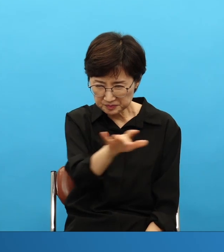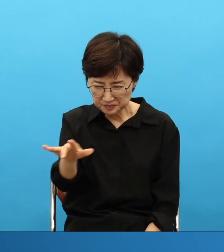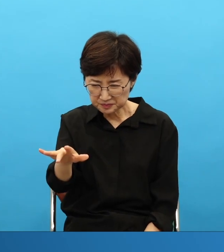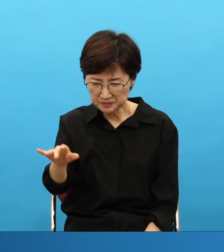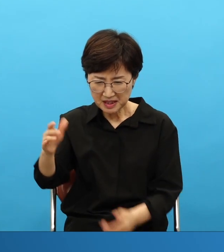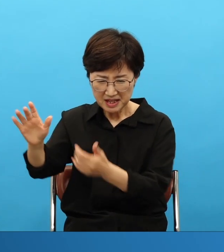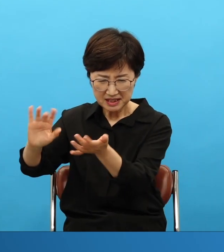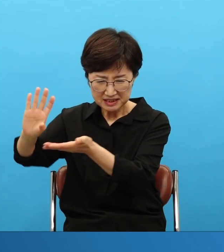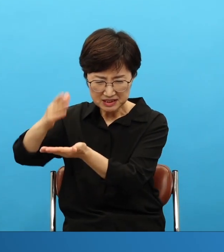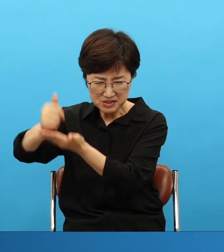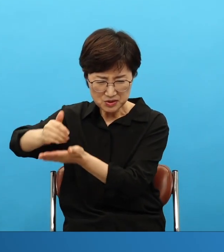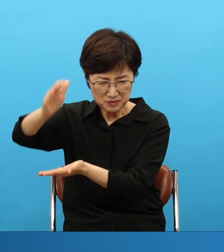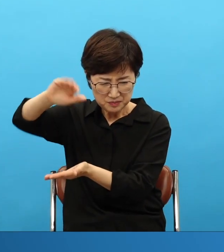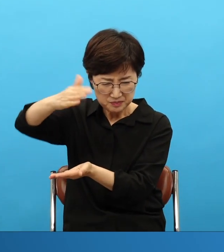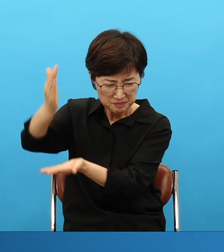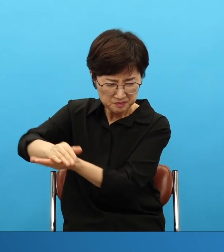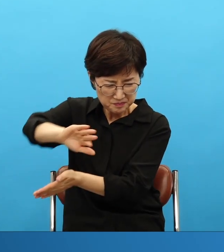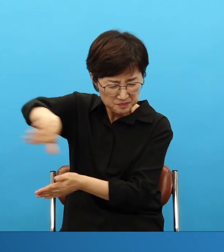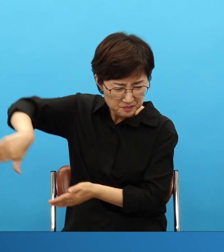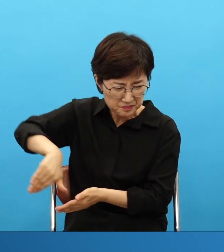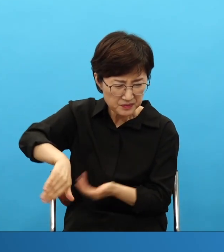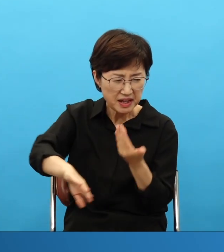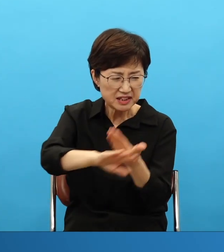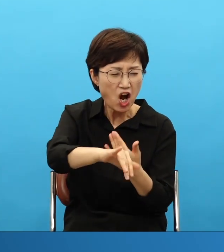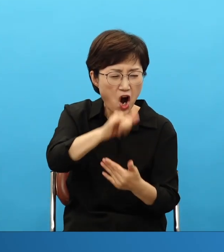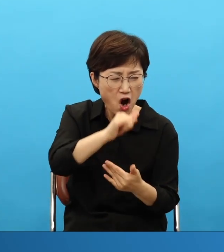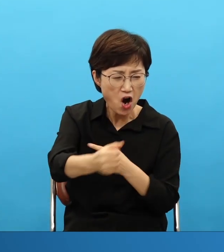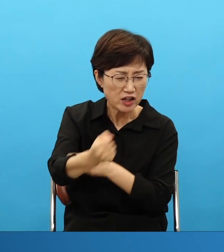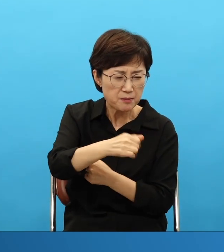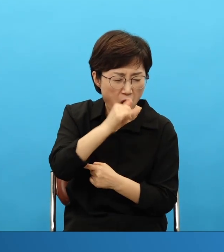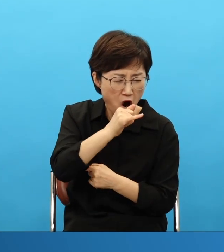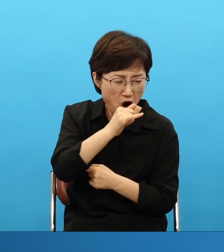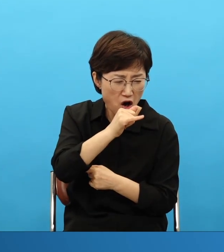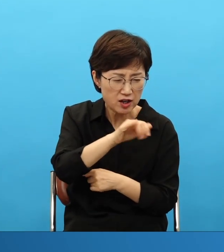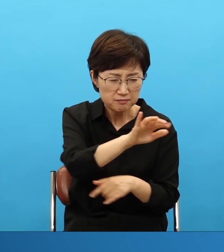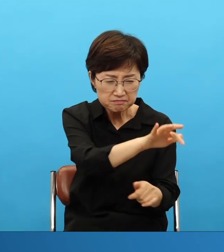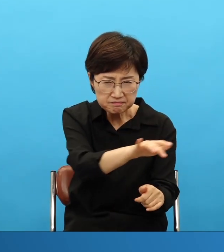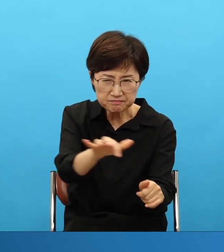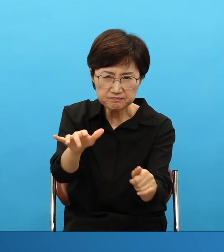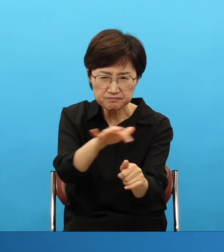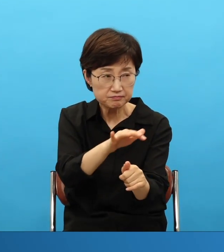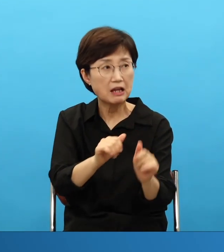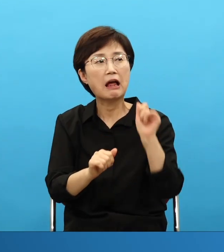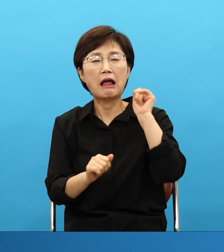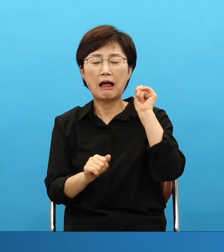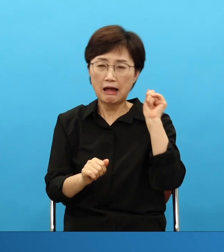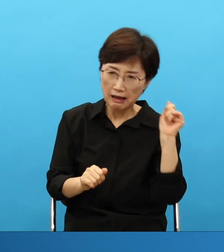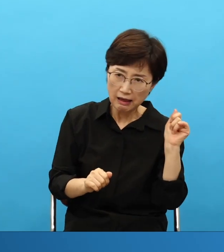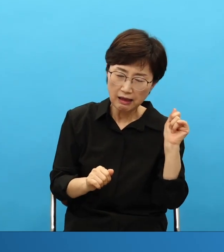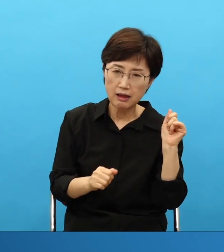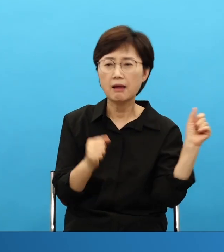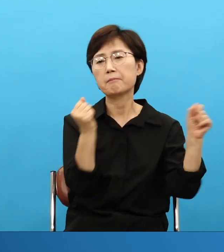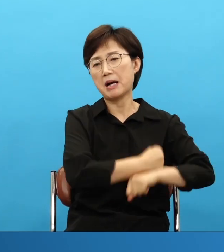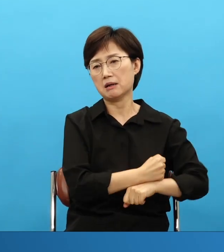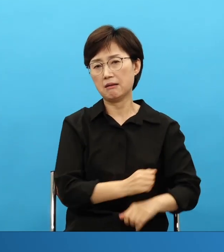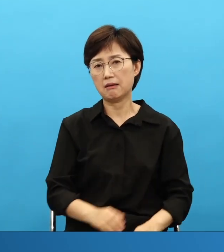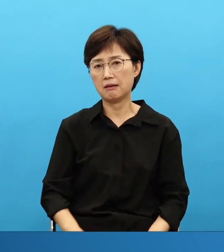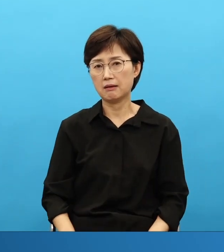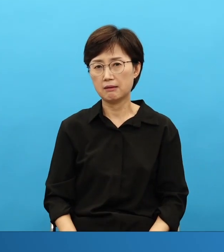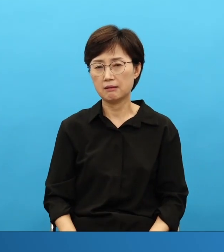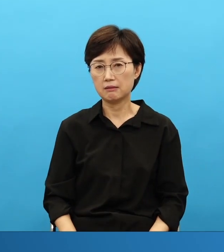거야 그고 네필림 이제부터는 몸치는 겁니다